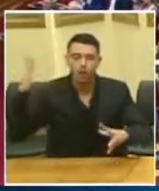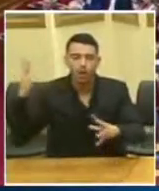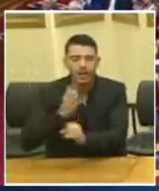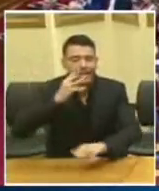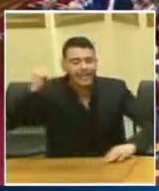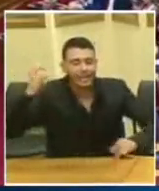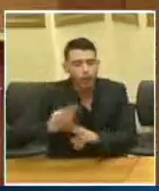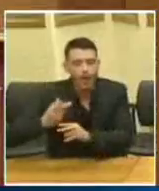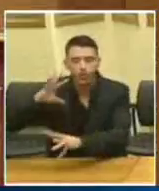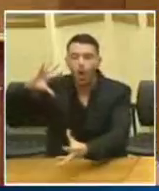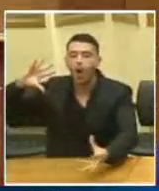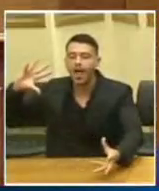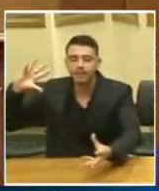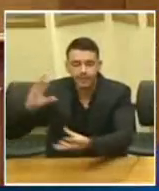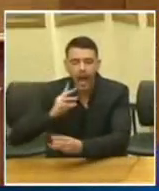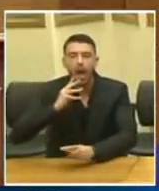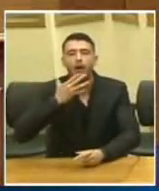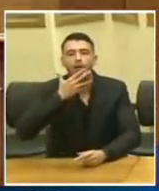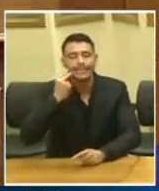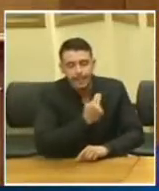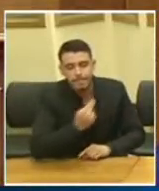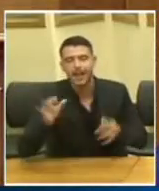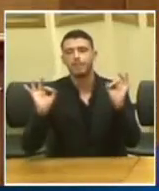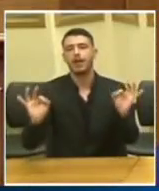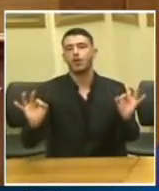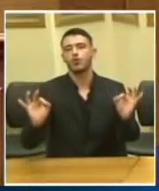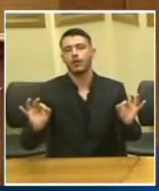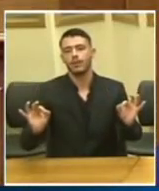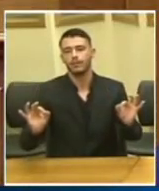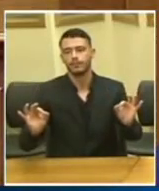οικειοποιήθηκαν και σφετερίστηκαν όλα τα προηγούμενα χρόνια.